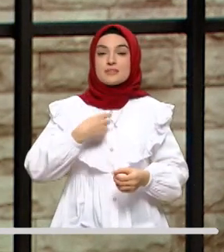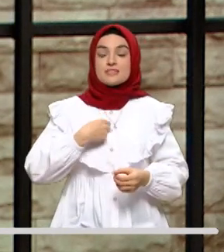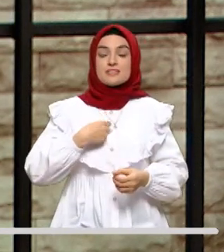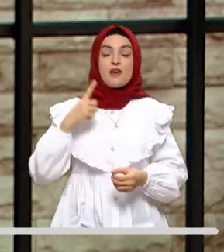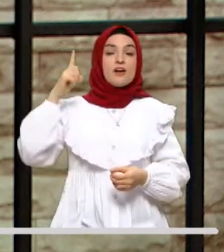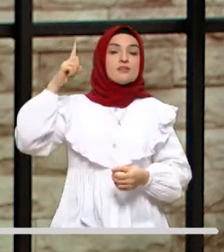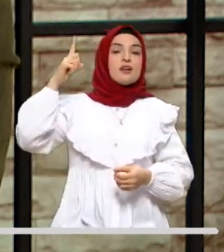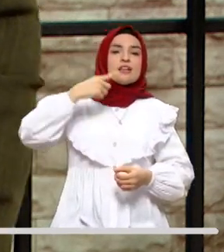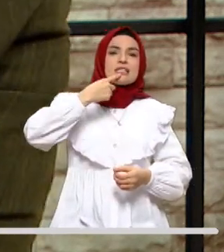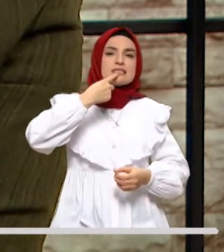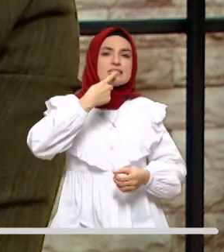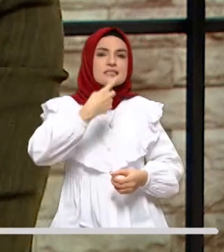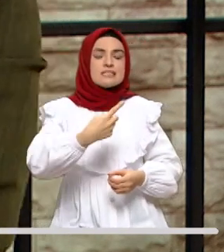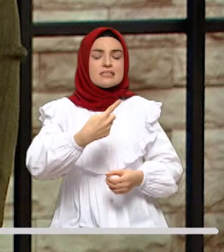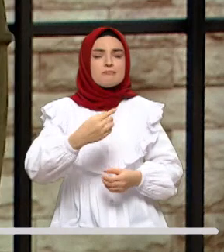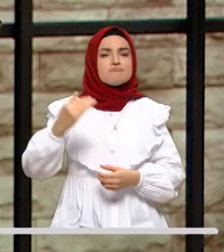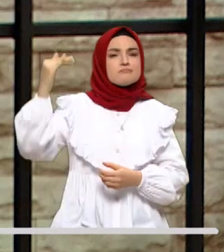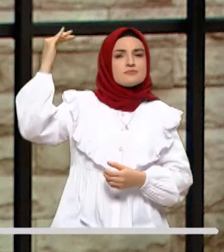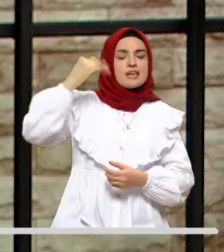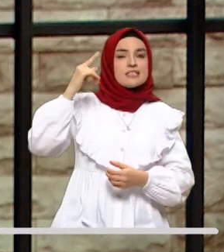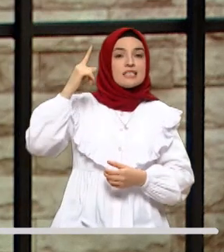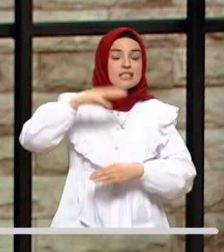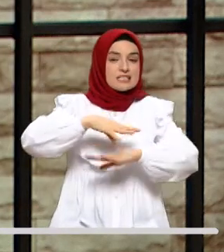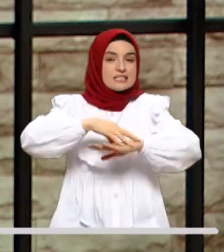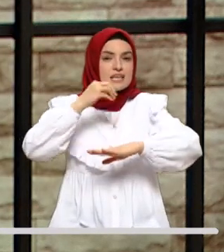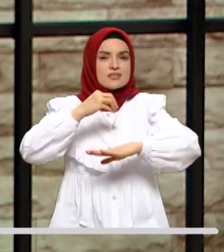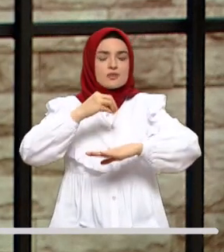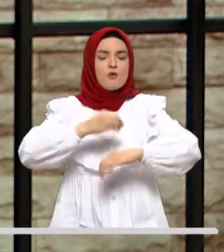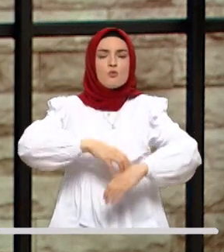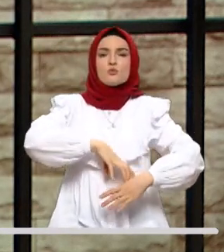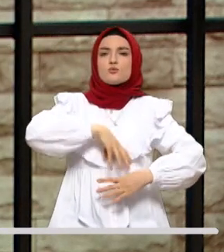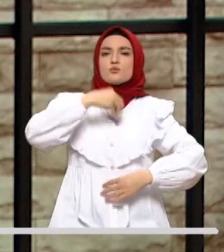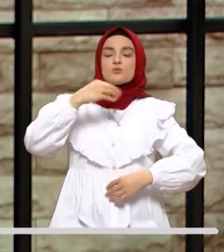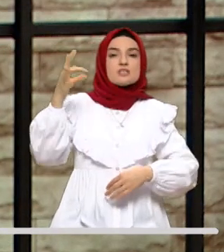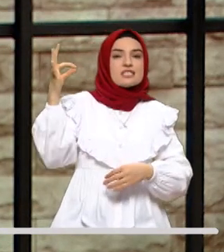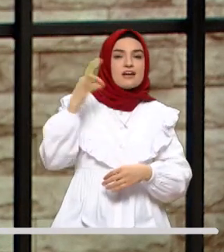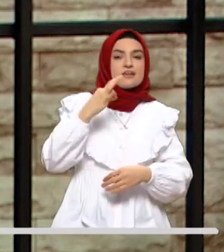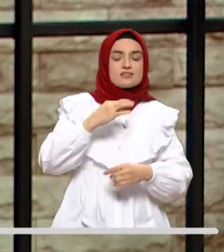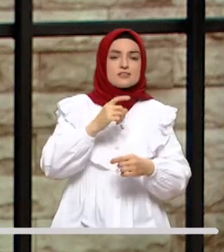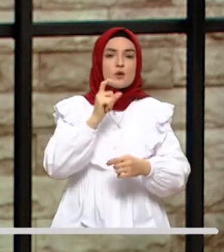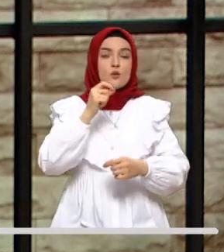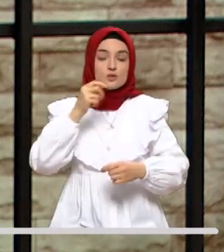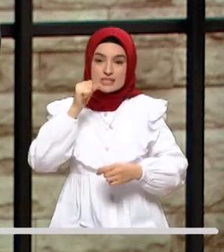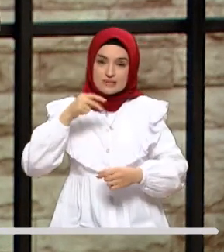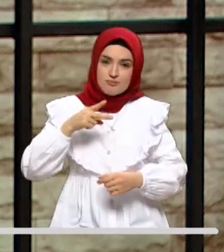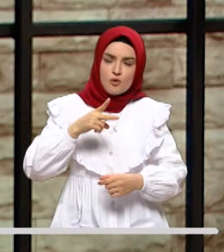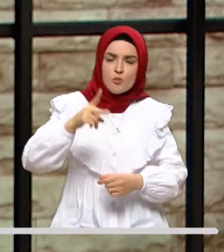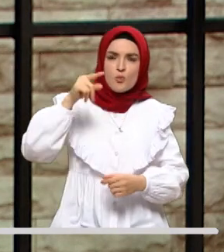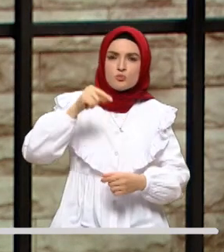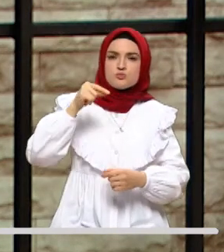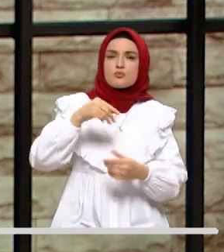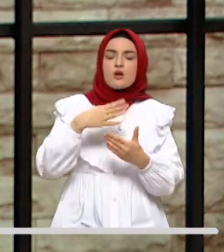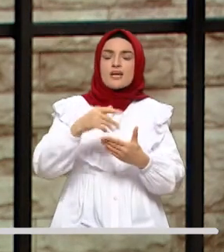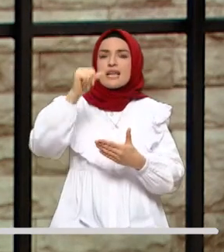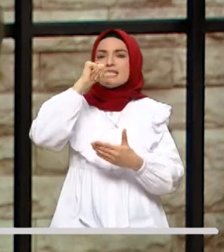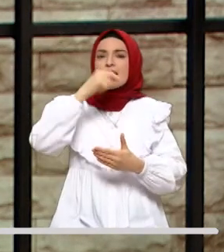Allah deyip indik Tanrı dağından. Ruhumuzu kandırdık Orhun Irmağından. Bu kaynaktan